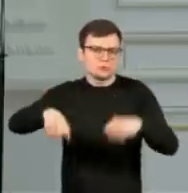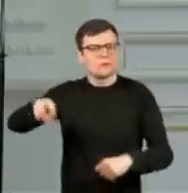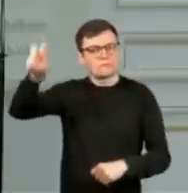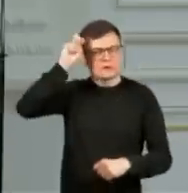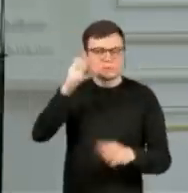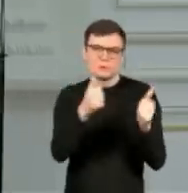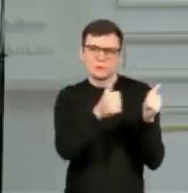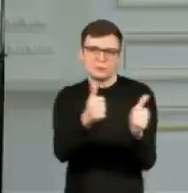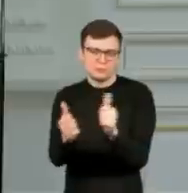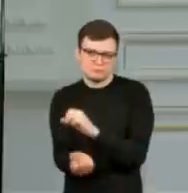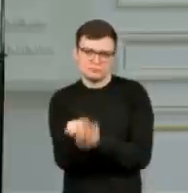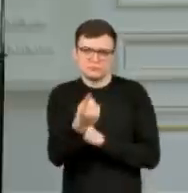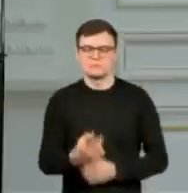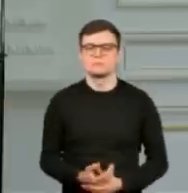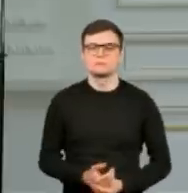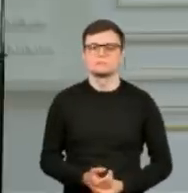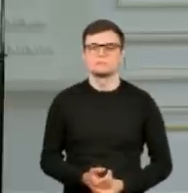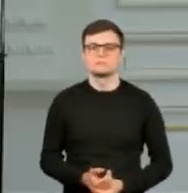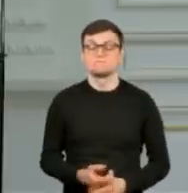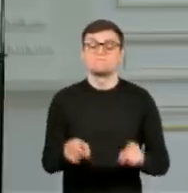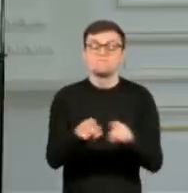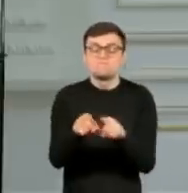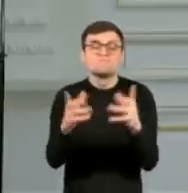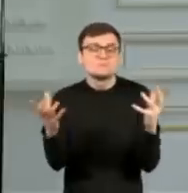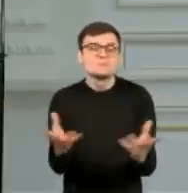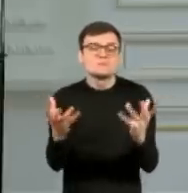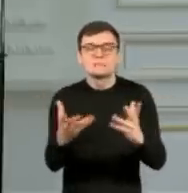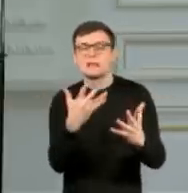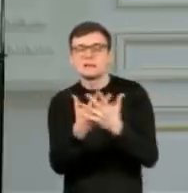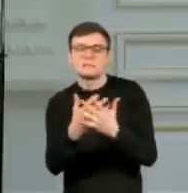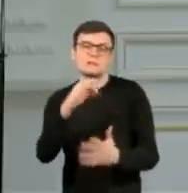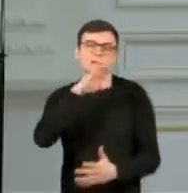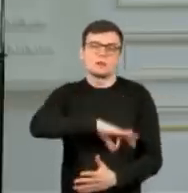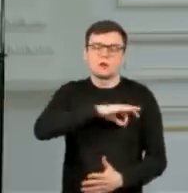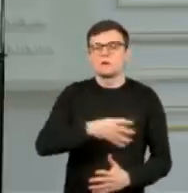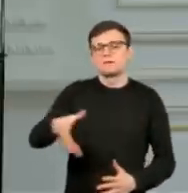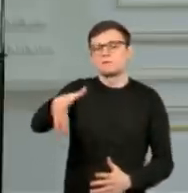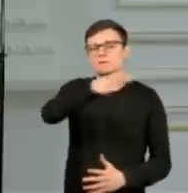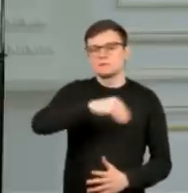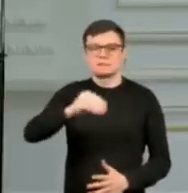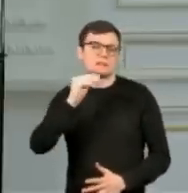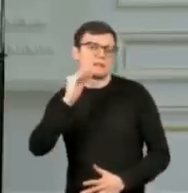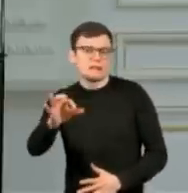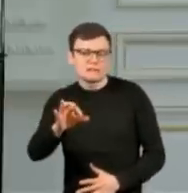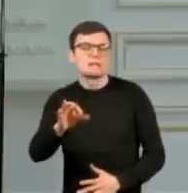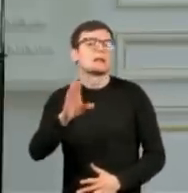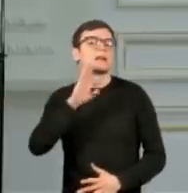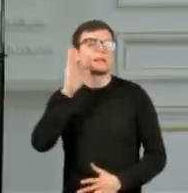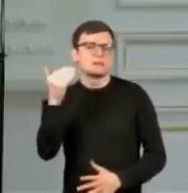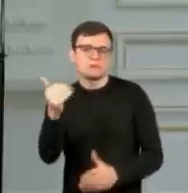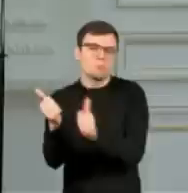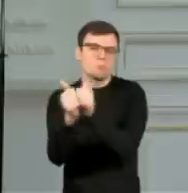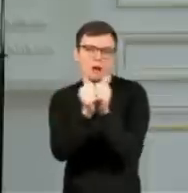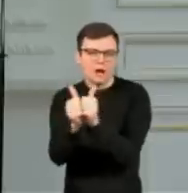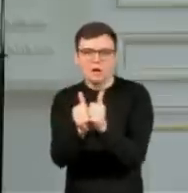valstybės gerovai. Taip pat raginame aktyviai išnaudoti visas ES rytų partnerystės teikiamas galimybės